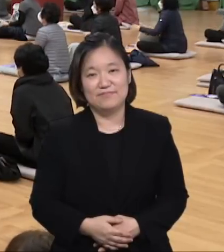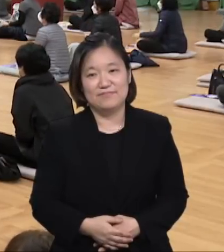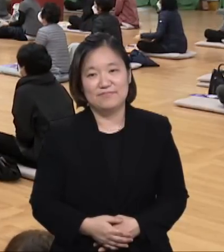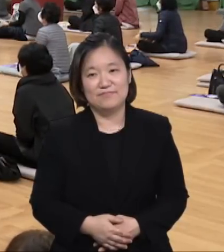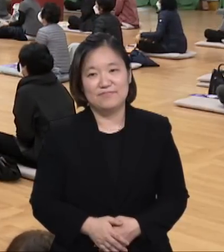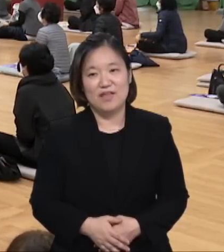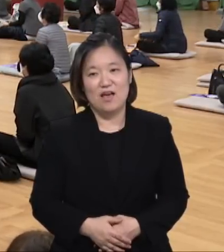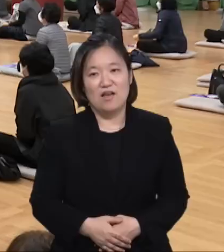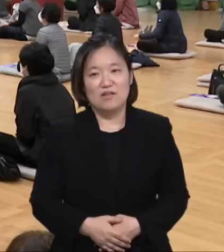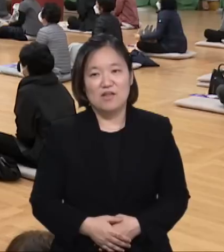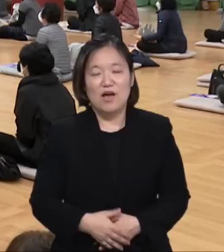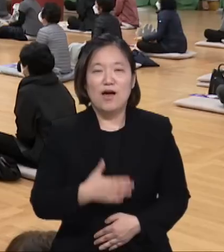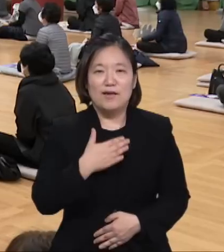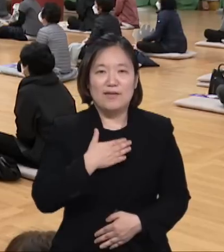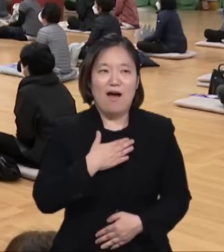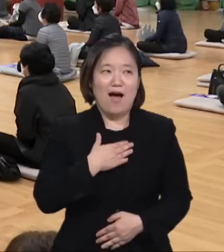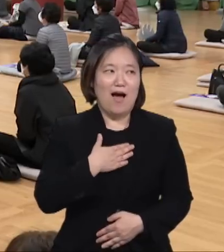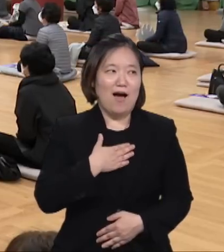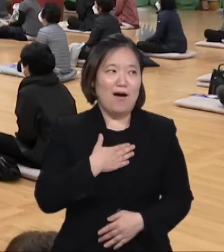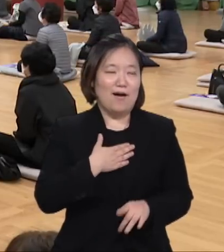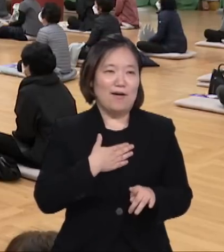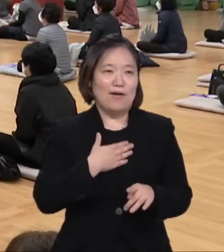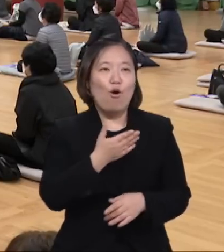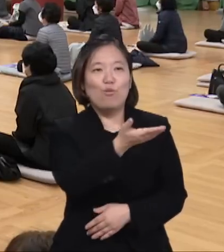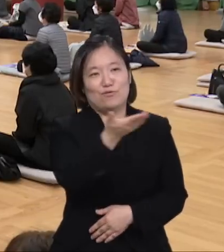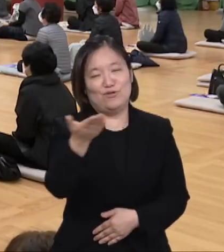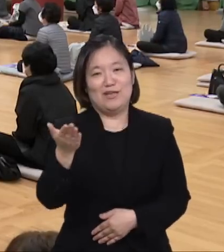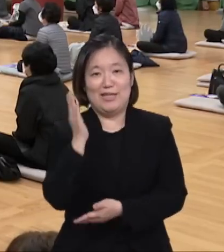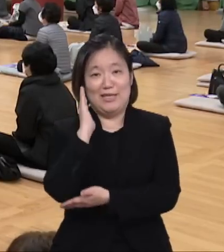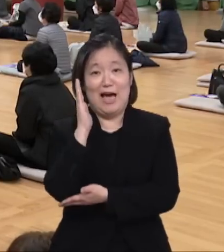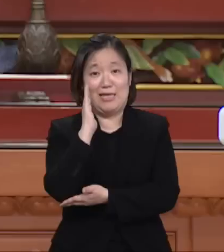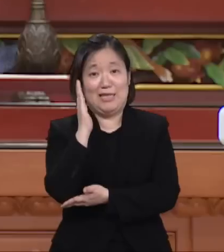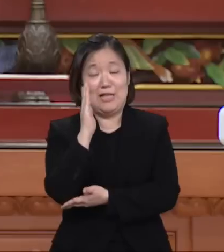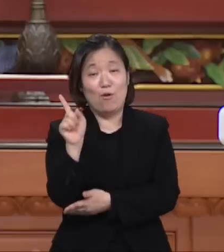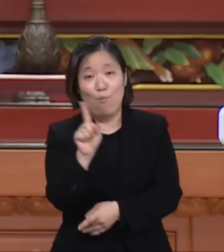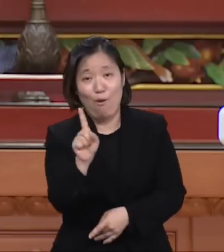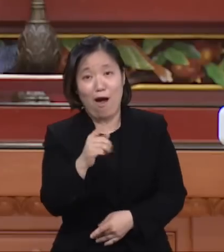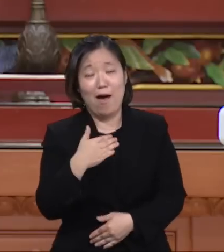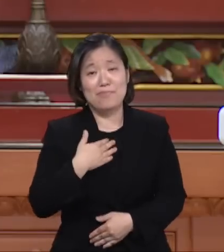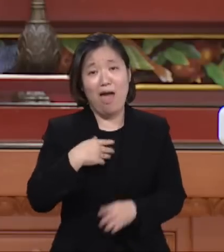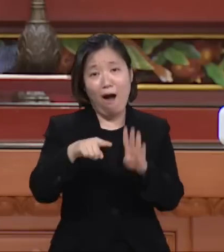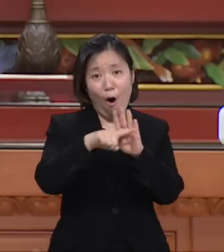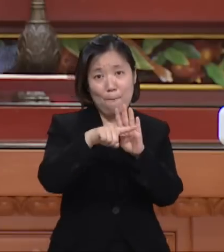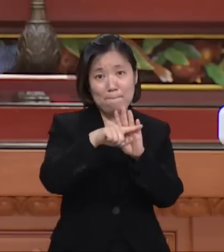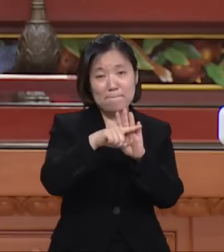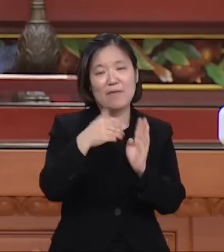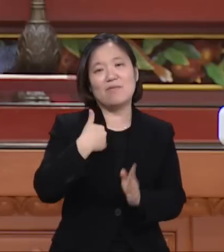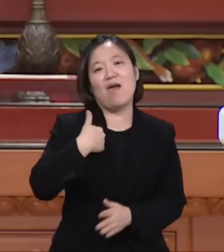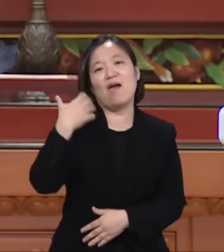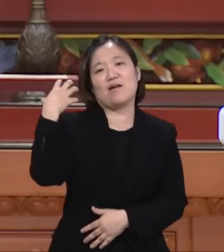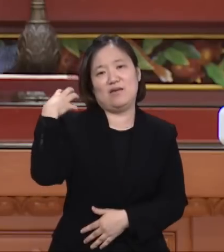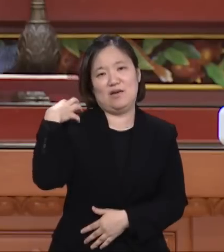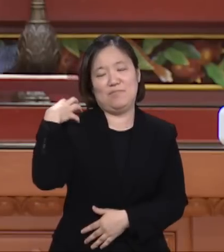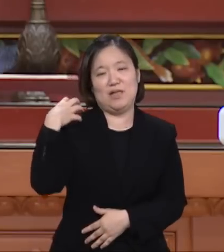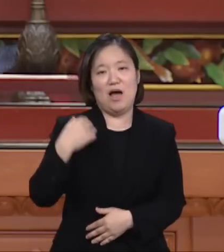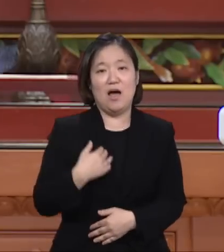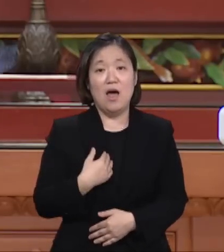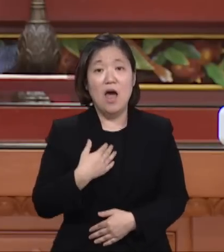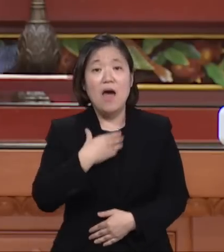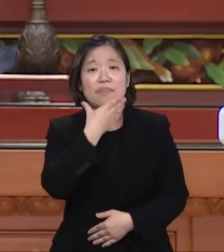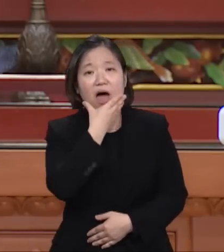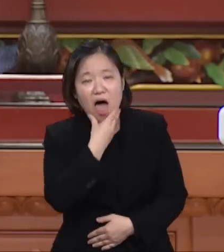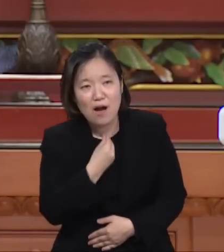제가 항상 우리 불자님들에게 하는 이야기가 있습니다 내가 지은 업은 누가 받는다 내가 받는다